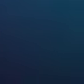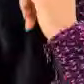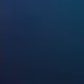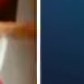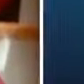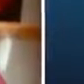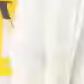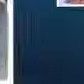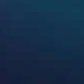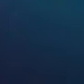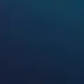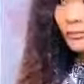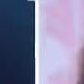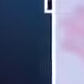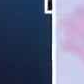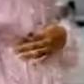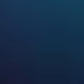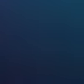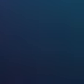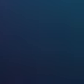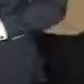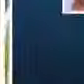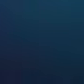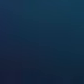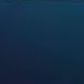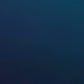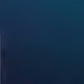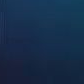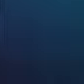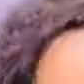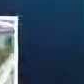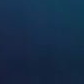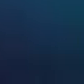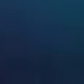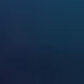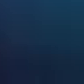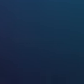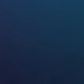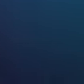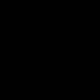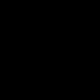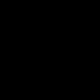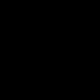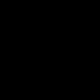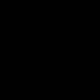na utakuwa umejihakikishia kuwa wa kwanza kupata habari zote kwa haraka zaidi. Asante.